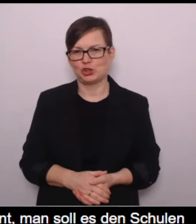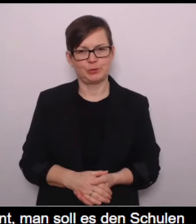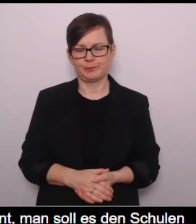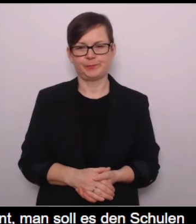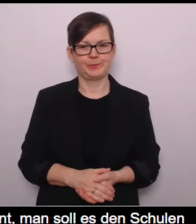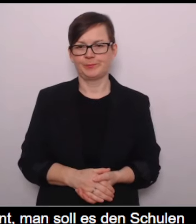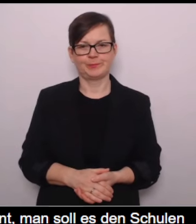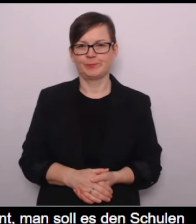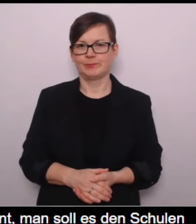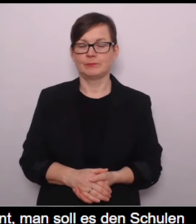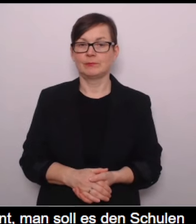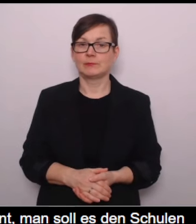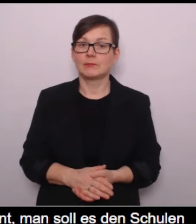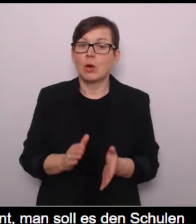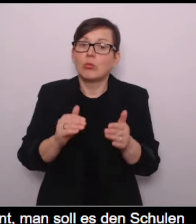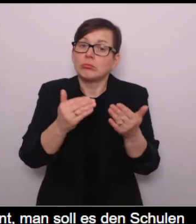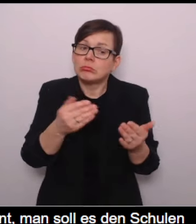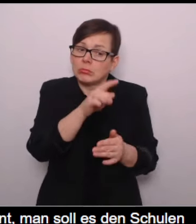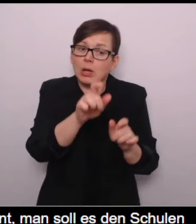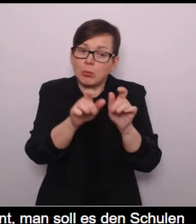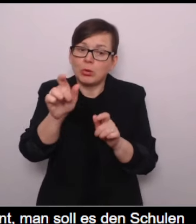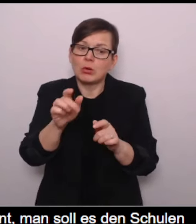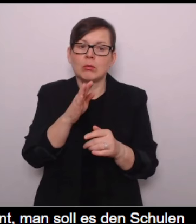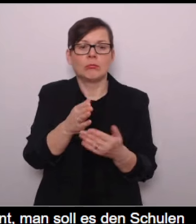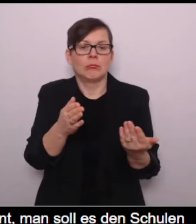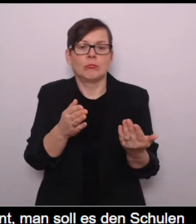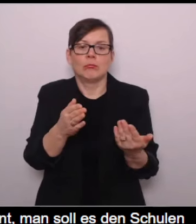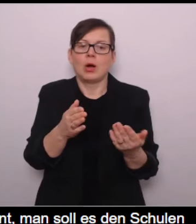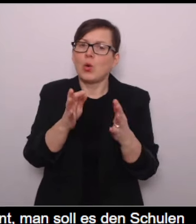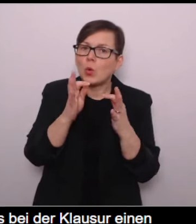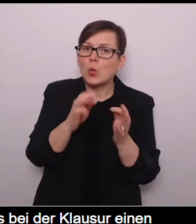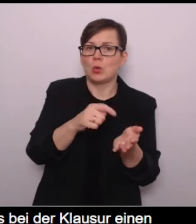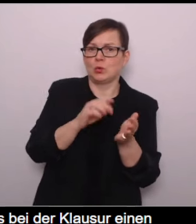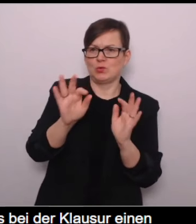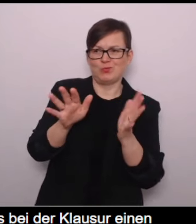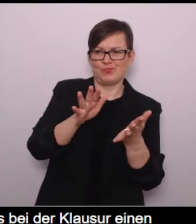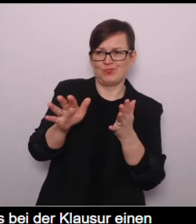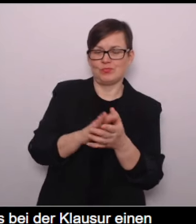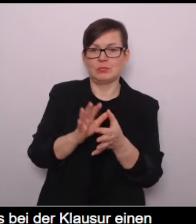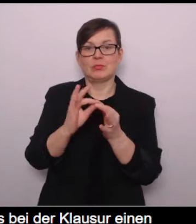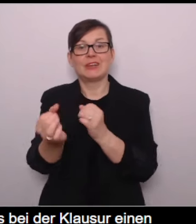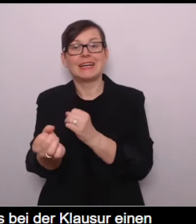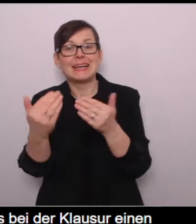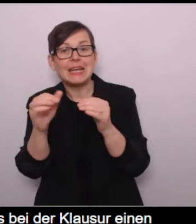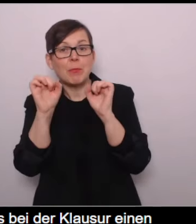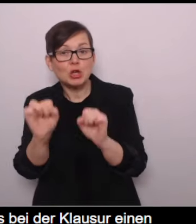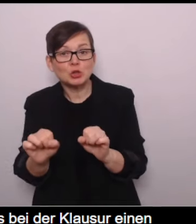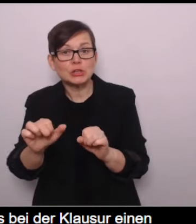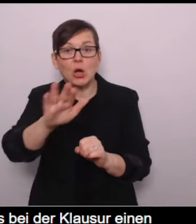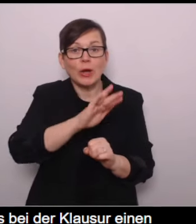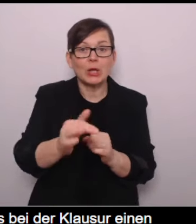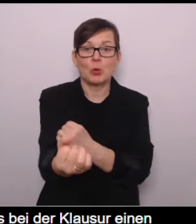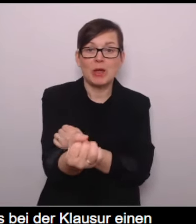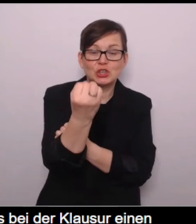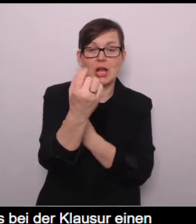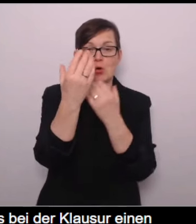vorher skeptisch war, das ist ja Quatsch. Zumal, Herr Trost, es ja so ist, dass das ja gut begründete Anliegen sind, die mit der